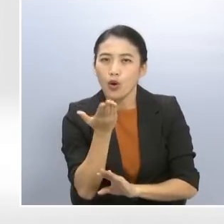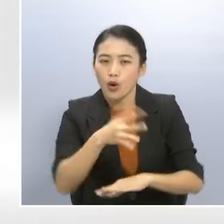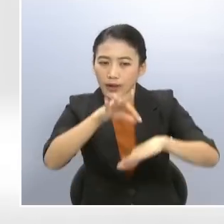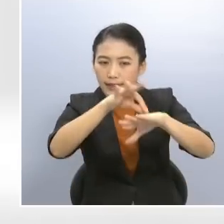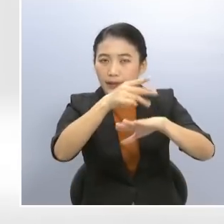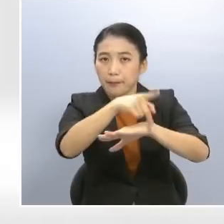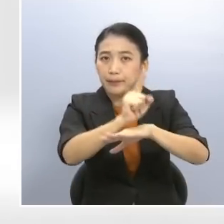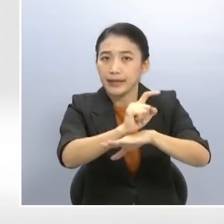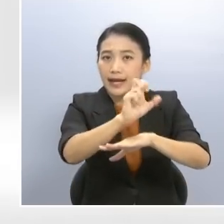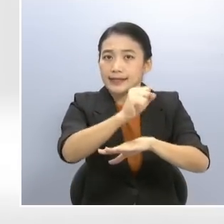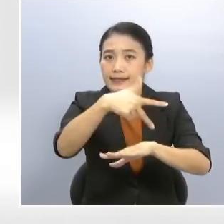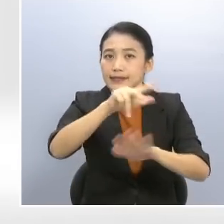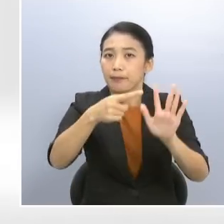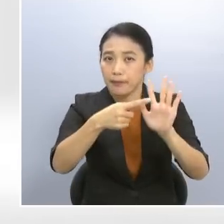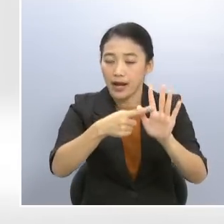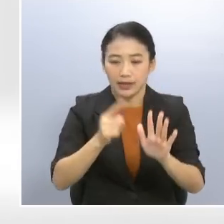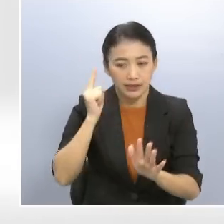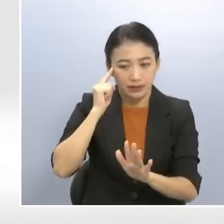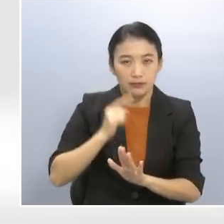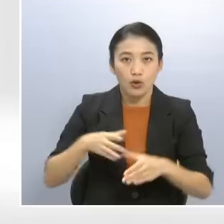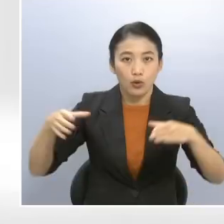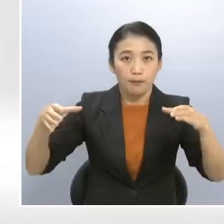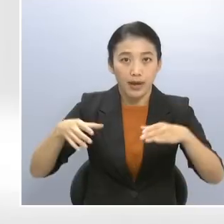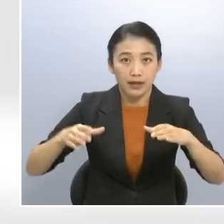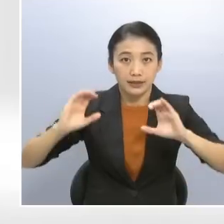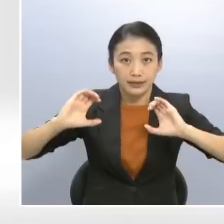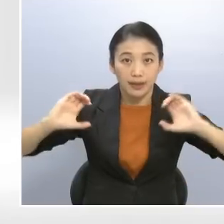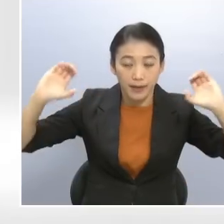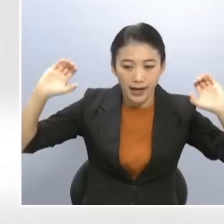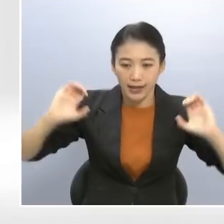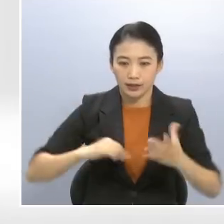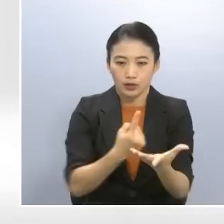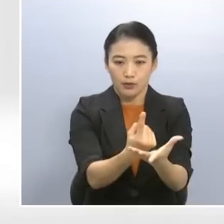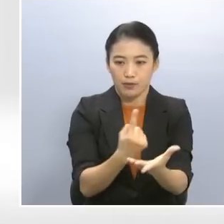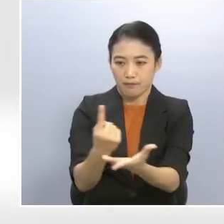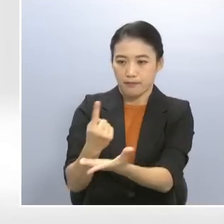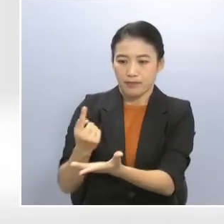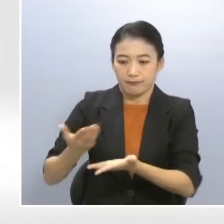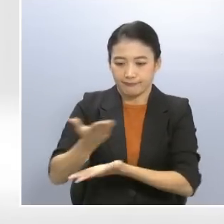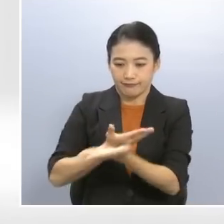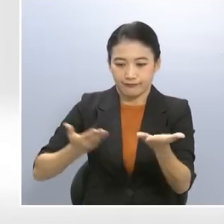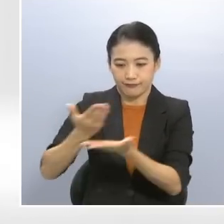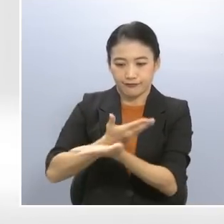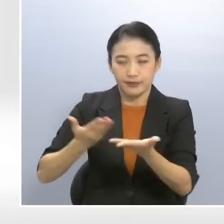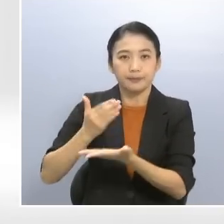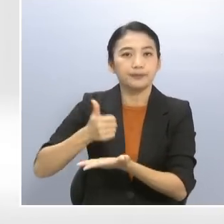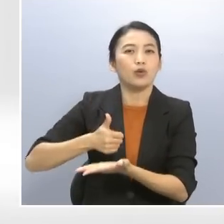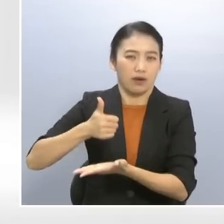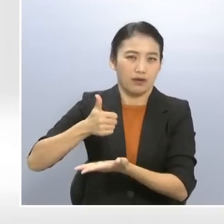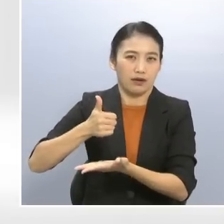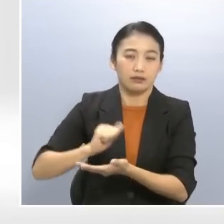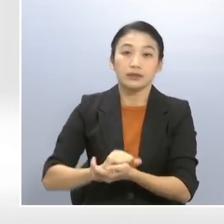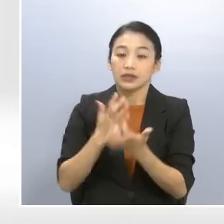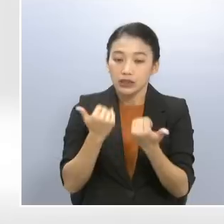านี้ให้พรรคร่วมรัฐบาลกลับไปพูดคุยกันผ่านตัวแทนแต่ละพรรคในวงเจรจาจะดีที่สุดตอนนี้ขอให้ทุกพรร